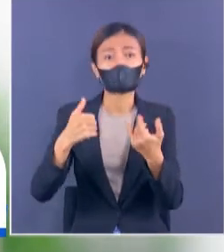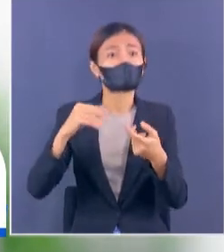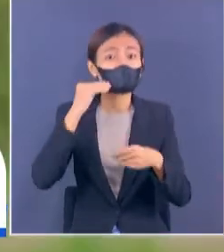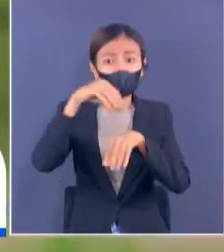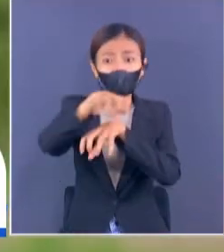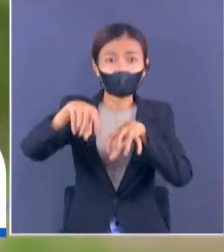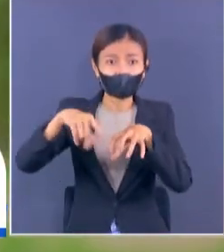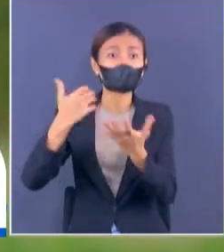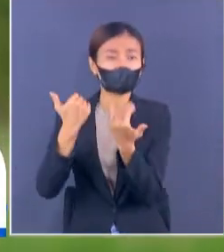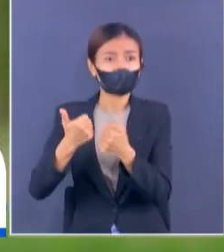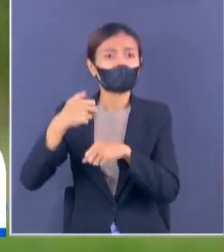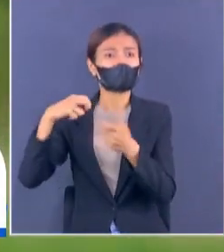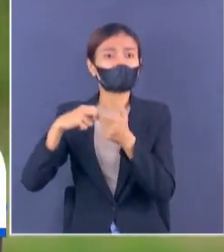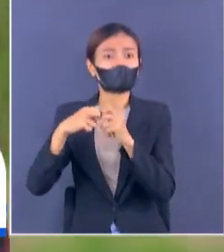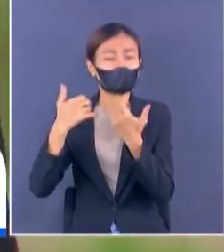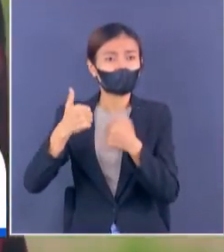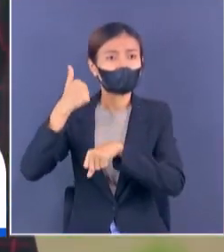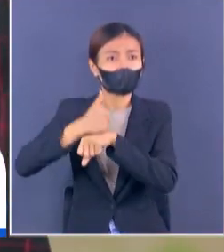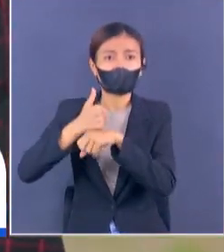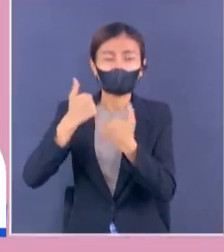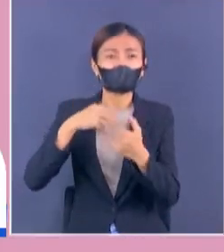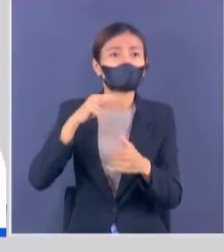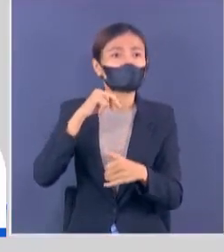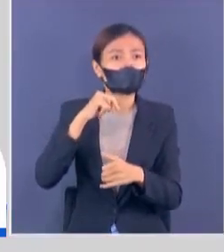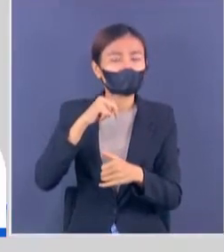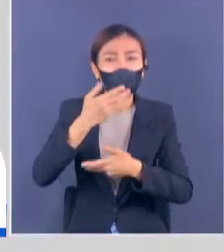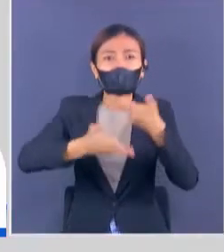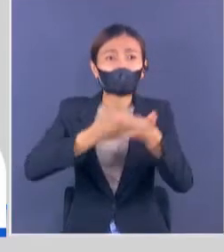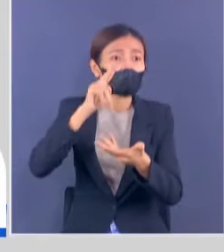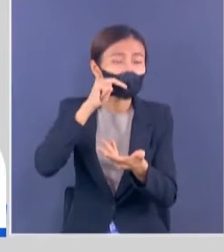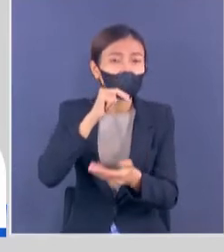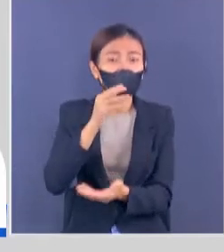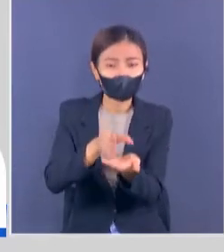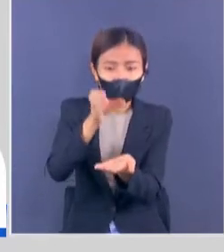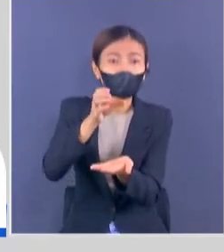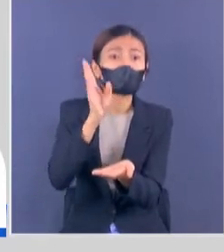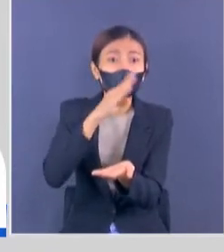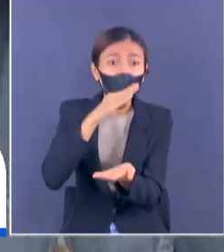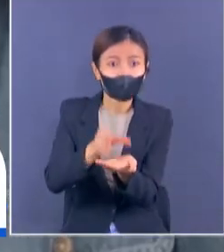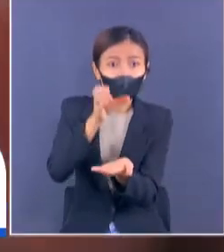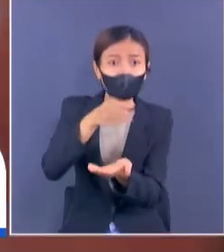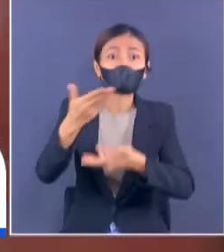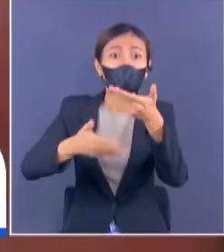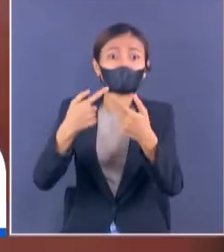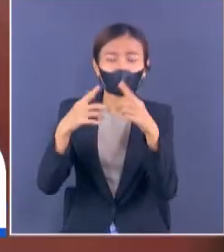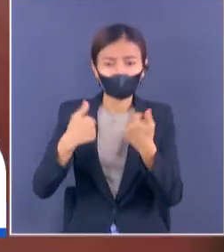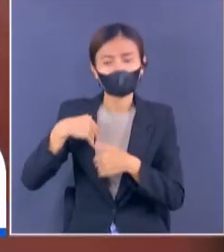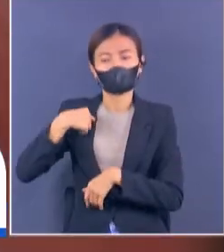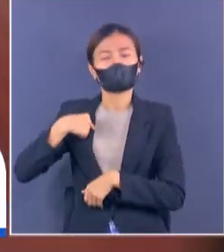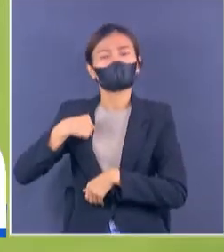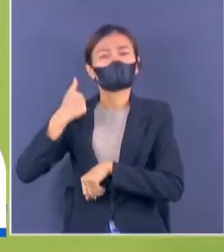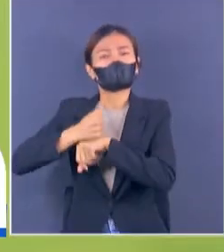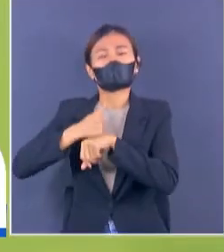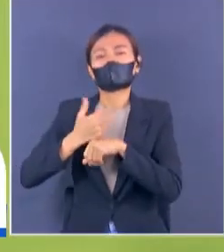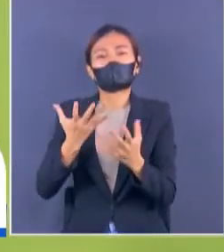ที่หยุดรับผลิตภัณฑ์น้ำปลาร้าหมู่บ้านหนองวัวน้อยไปจำหน่ายและยังหาวิธีกลั่นแกล้งชาวบ้านค่ะไม่ให้ขาย